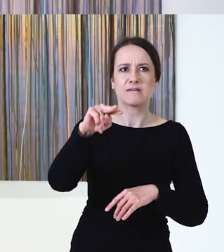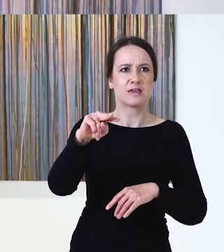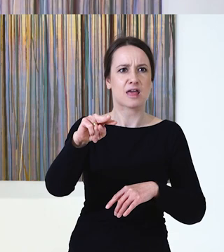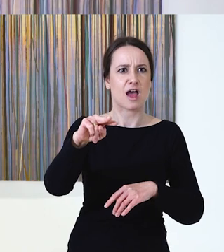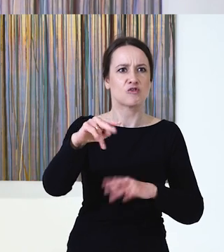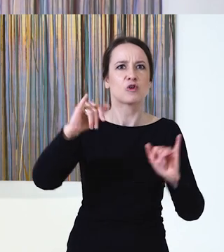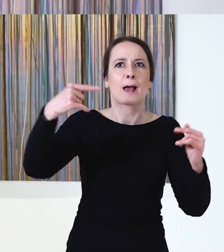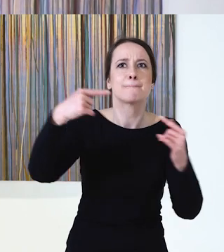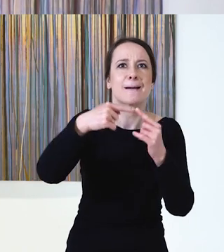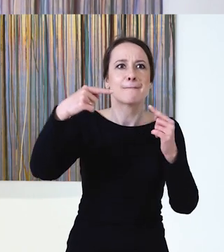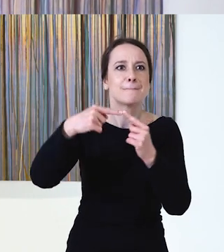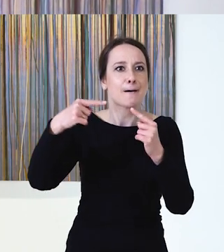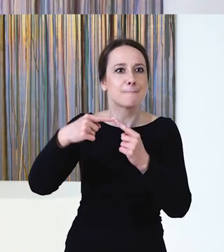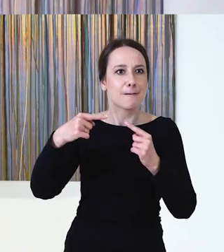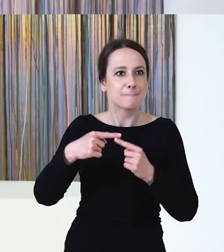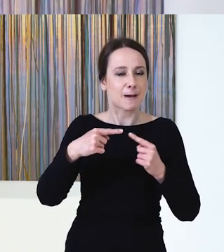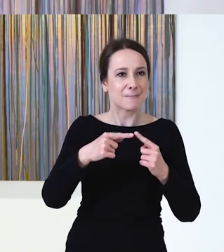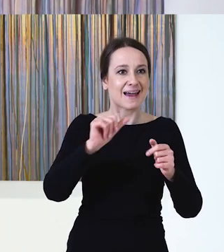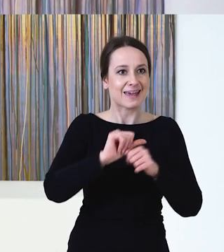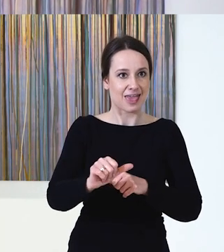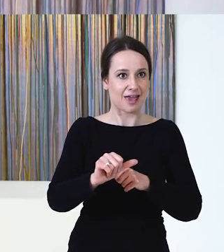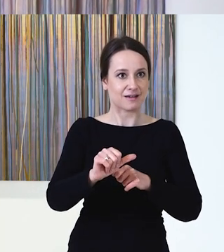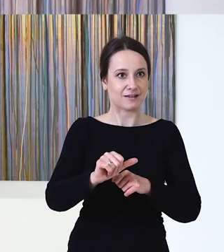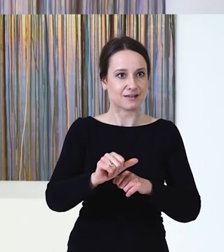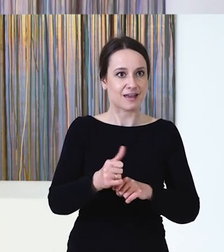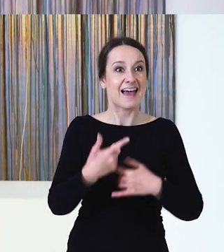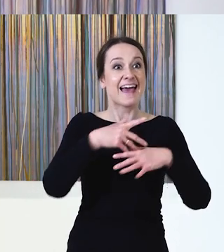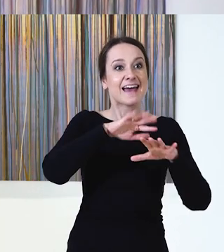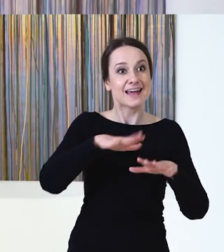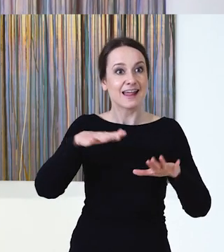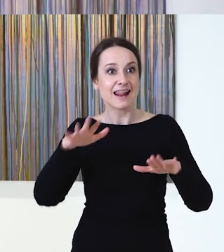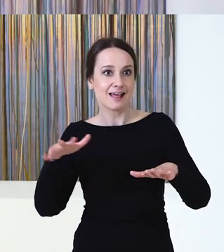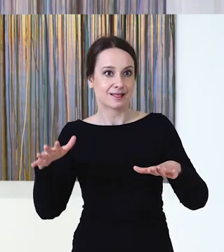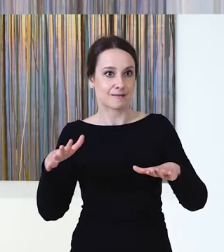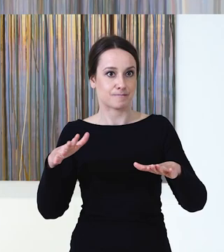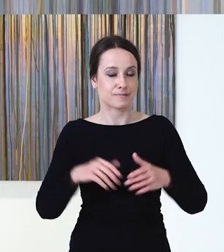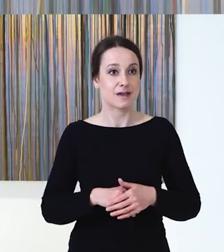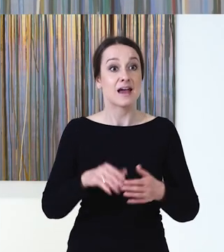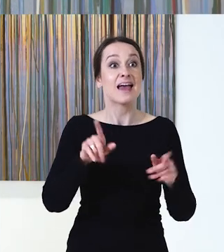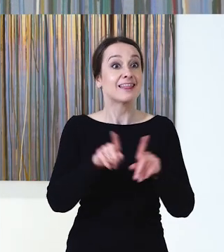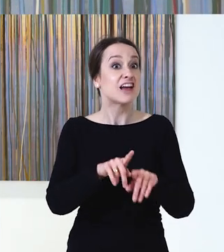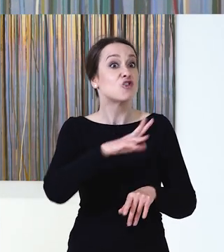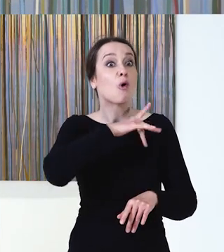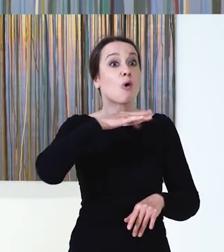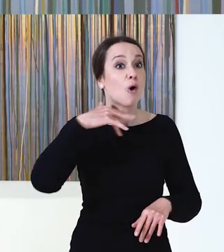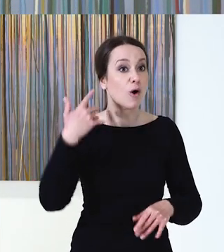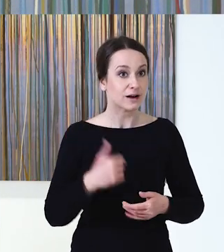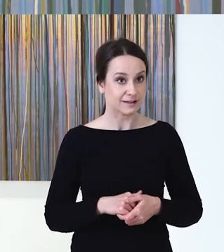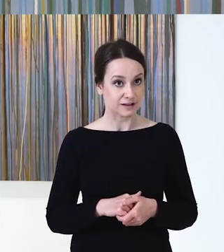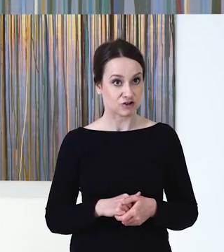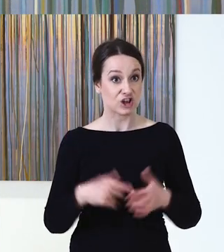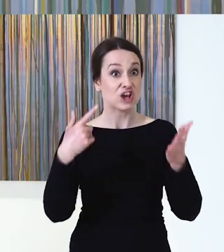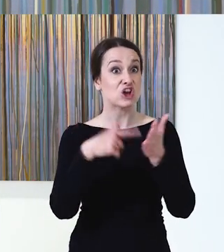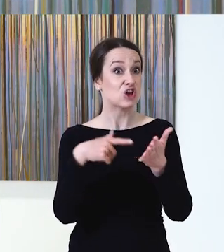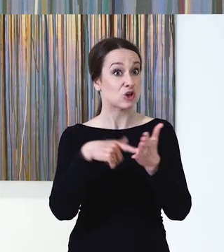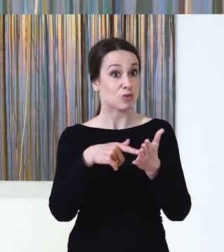zestawienia rytmów które poprzez właśnie różne zestawienia kolorystyczne tworzą